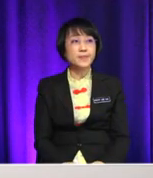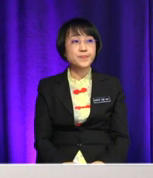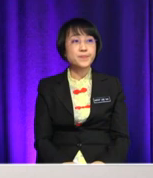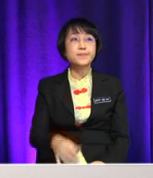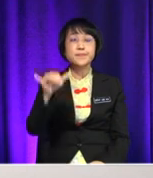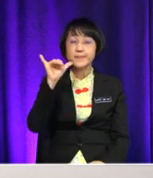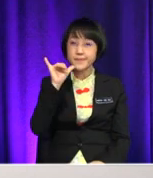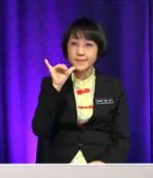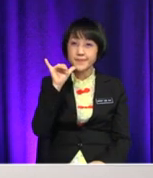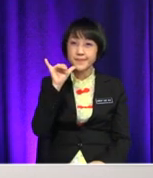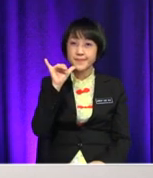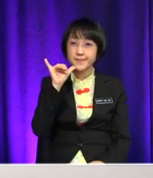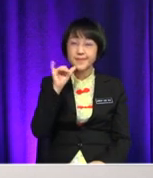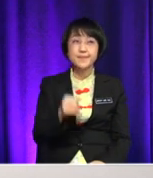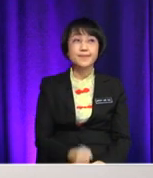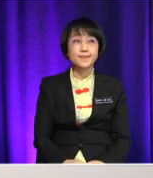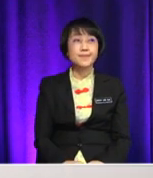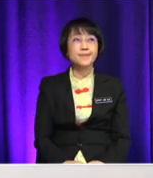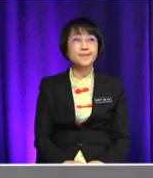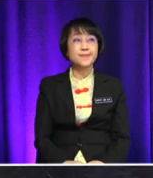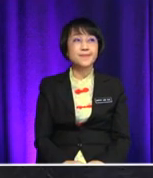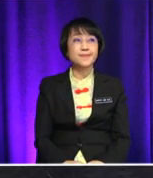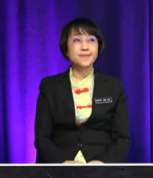kita bagi juga ya coba ini tiba-tiba kumpulan